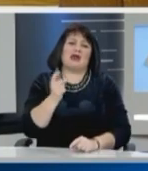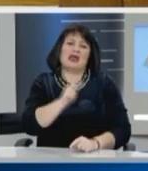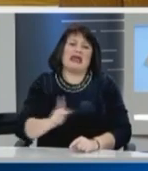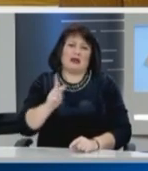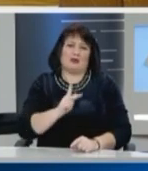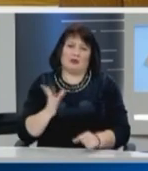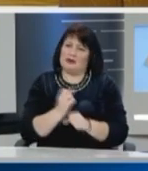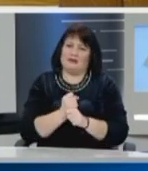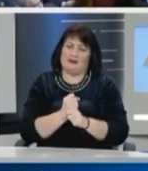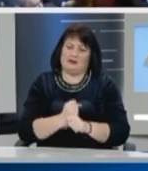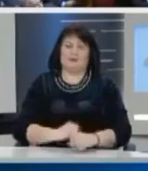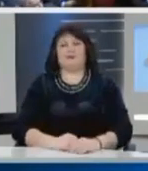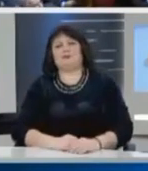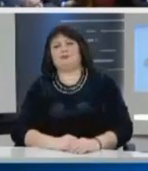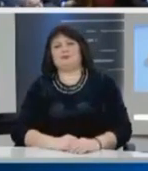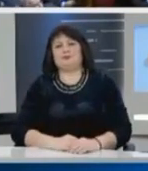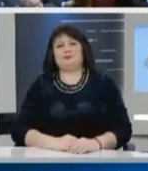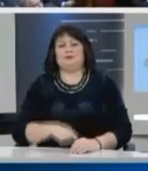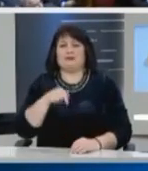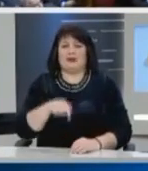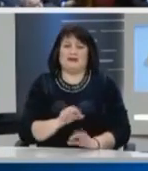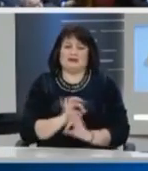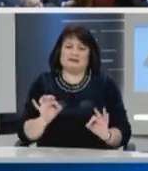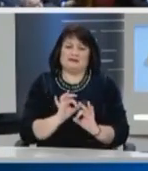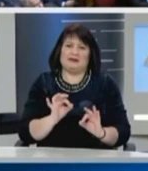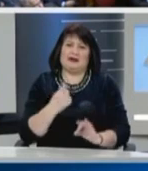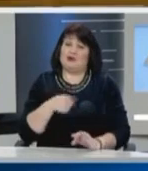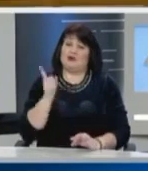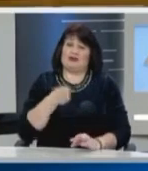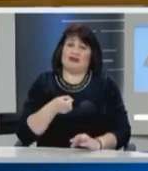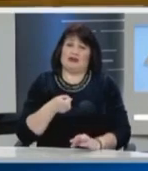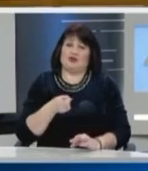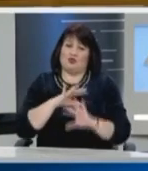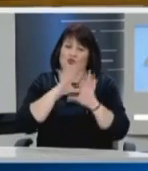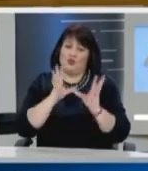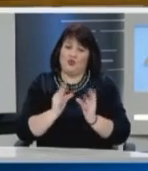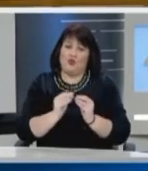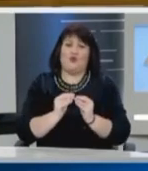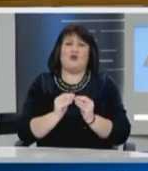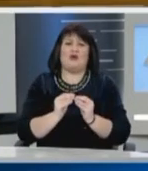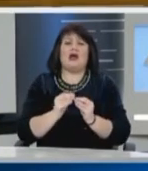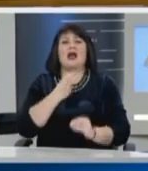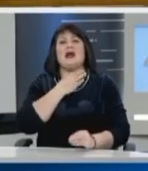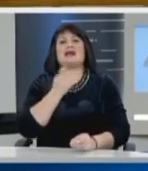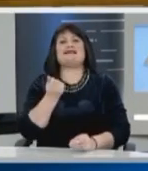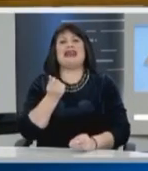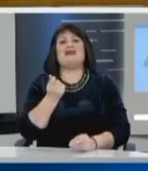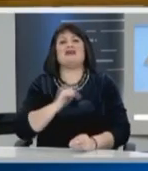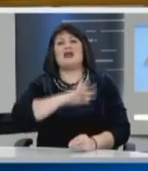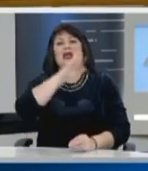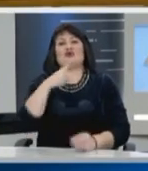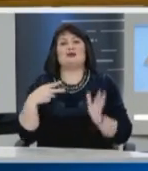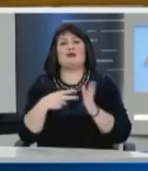κοινωνία. Και έχουμε σήμερα εξασφαλίσει πλήρως τις χρηματοδοτικές ανάγκες της χώρας μέχρι